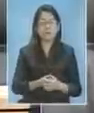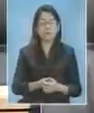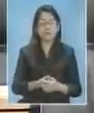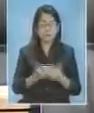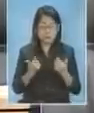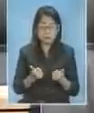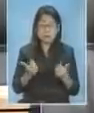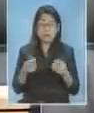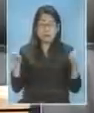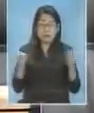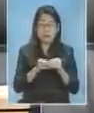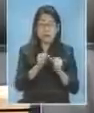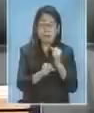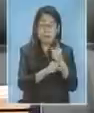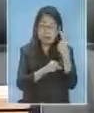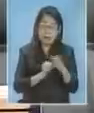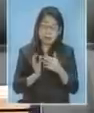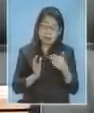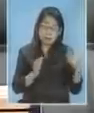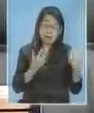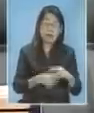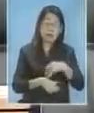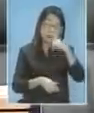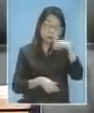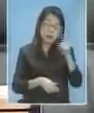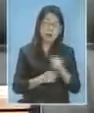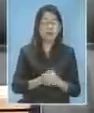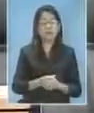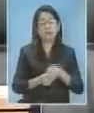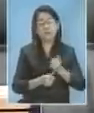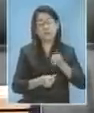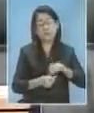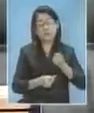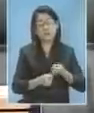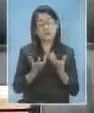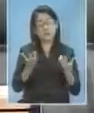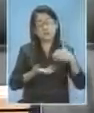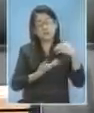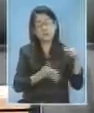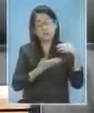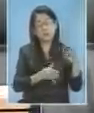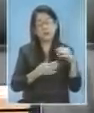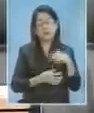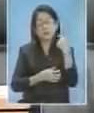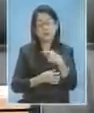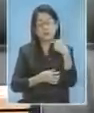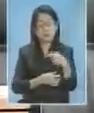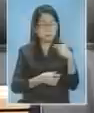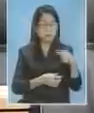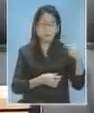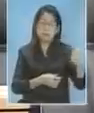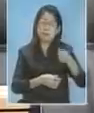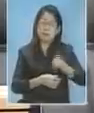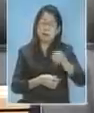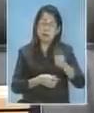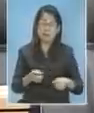เกือบปีครับเราก็ยังมังงูมังกราด้วยตัวเลขการส่งออกที่ติดลบใน